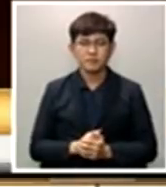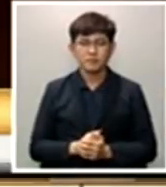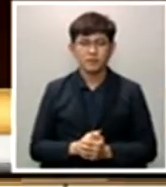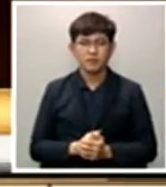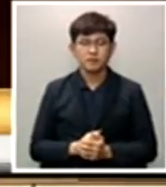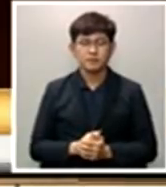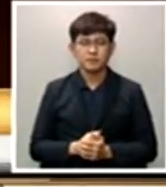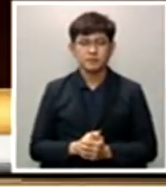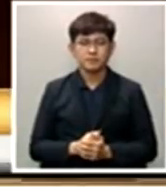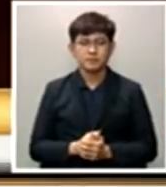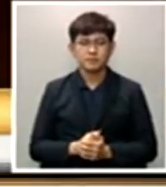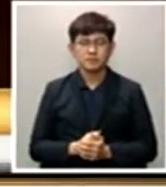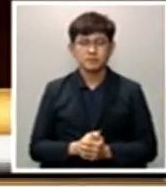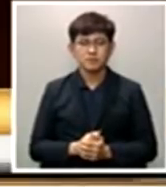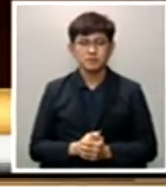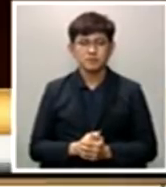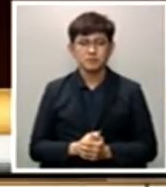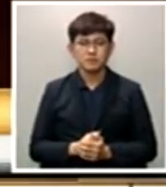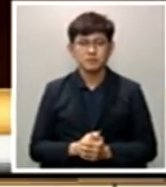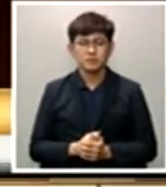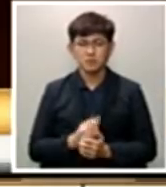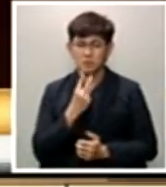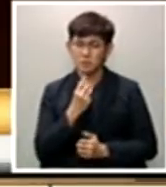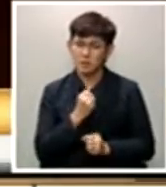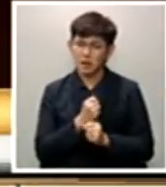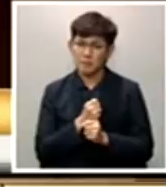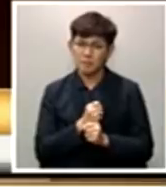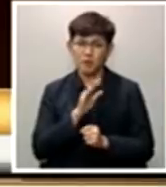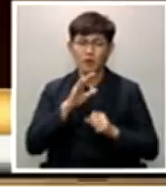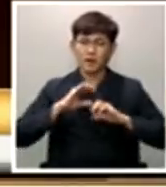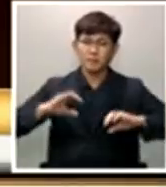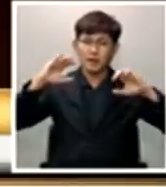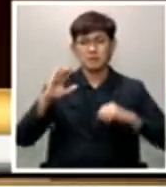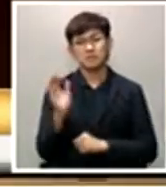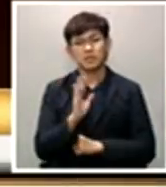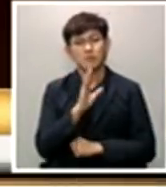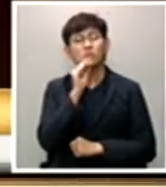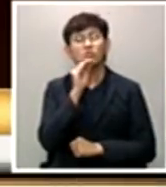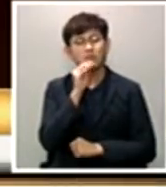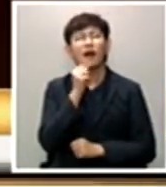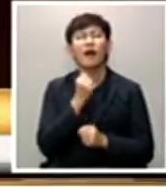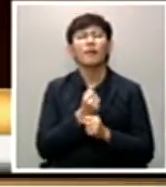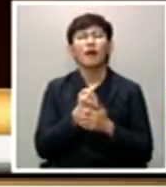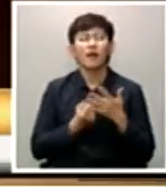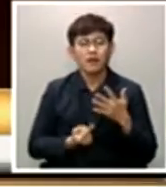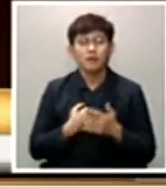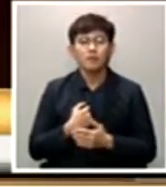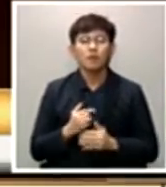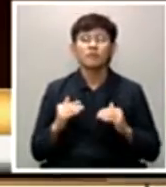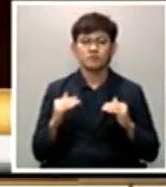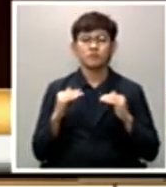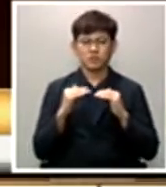านี้เนี่ยถ้าไม่เรียกผลงานเราจะเรียกว่าอะไรผมถึงบอกว่าผมก็ให้ความเป็นธรรมกับท่าน